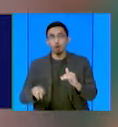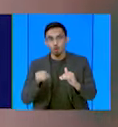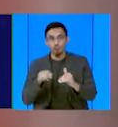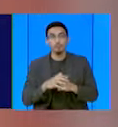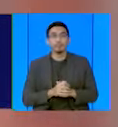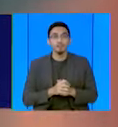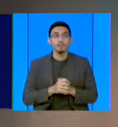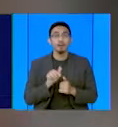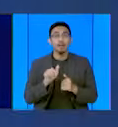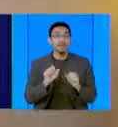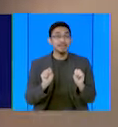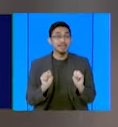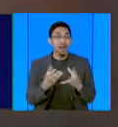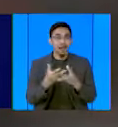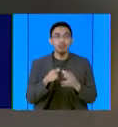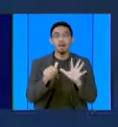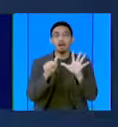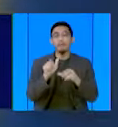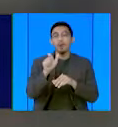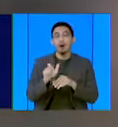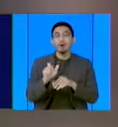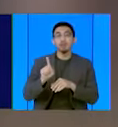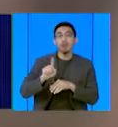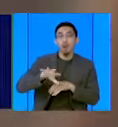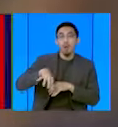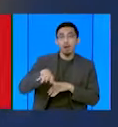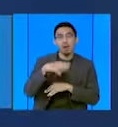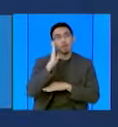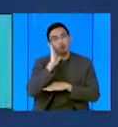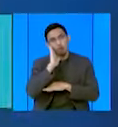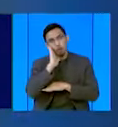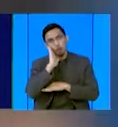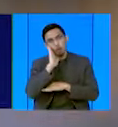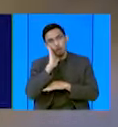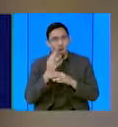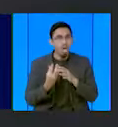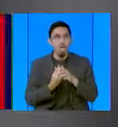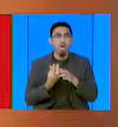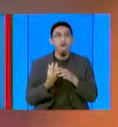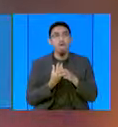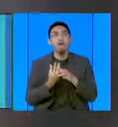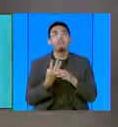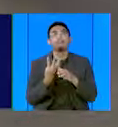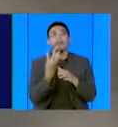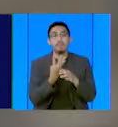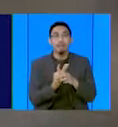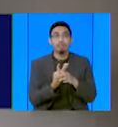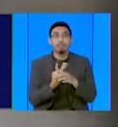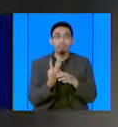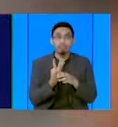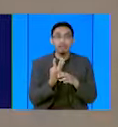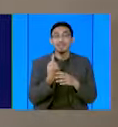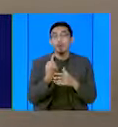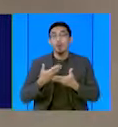Saat kejadian, enam orang satu keluarga masih tertidur terjebak di dalam ruko. Akibatnya empat orang, salah satunya bayi, menjadi korban